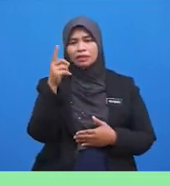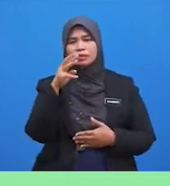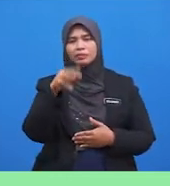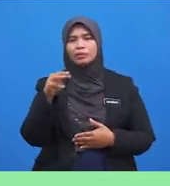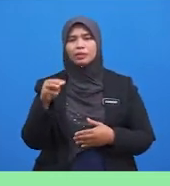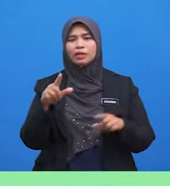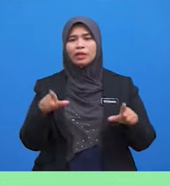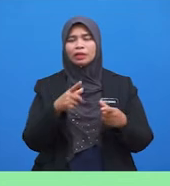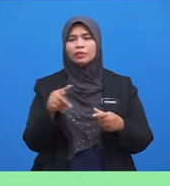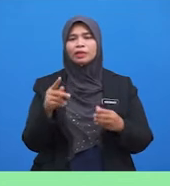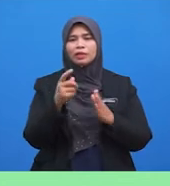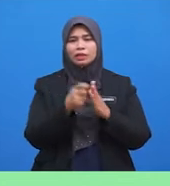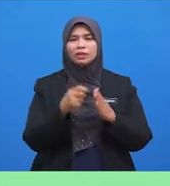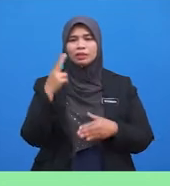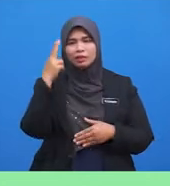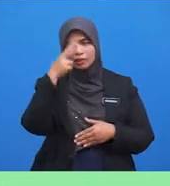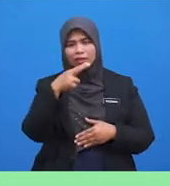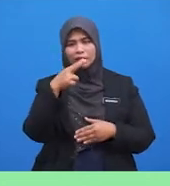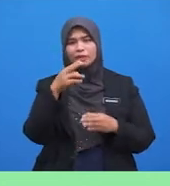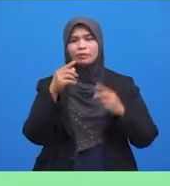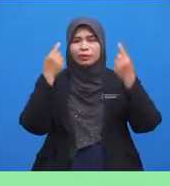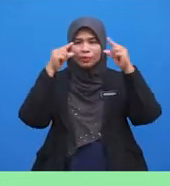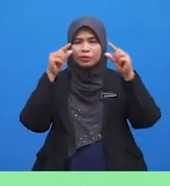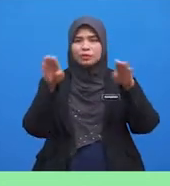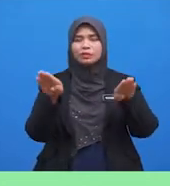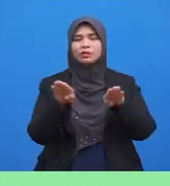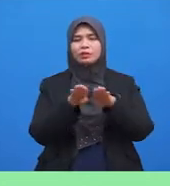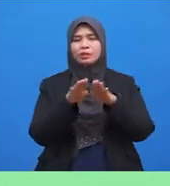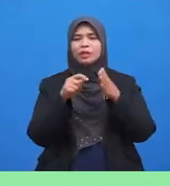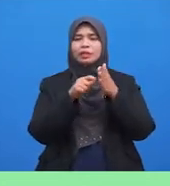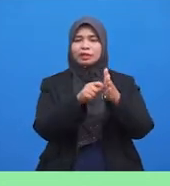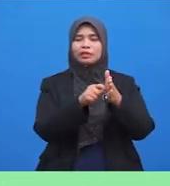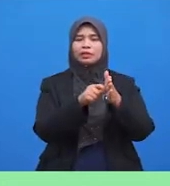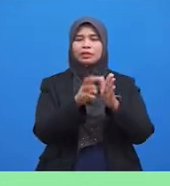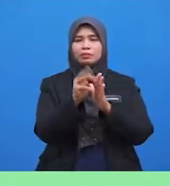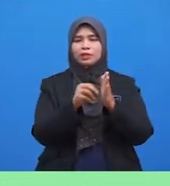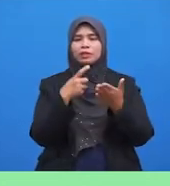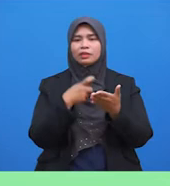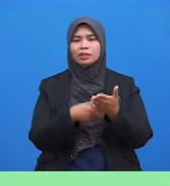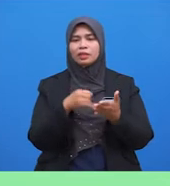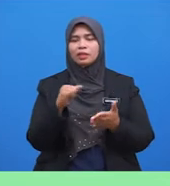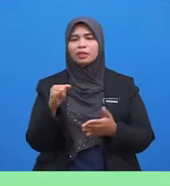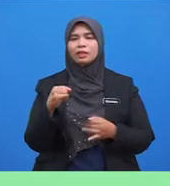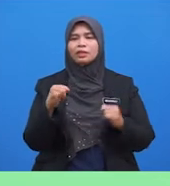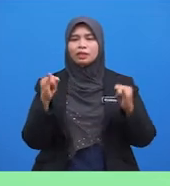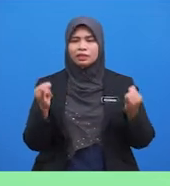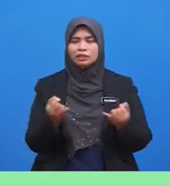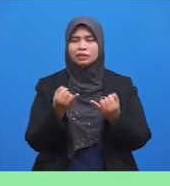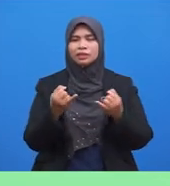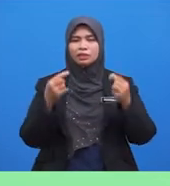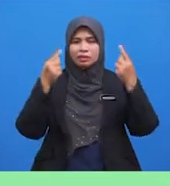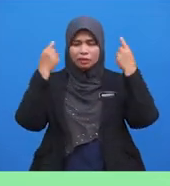yang selalu murid-murid lakukan terhadap guru sebagai tanda